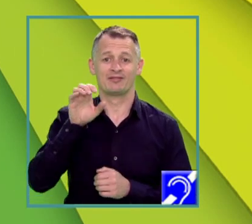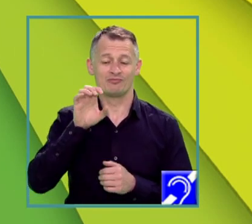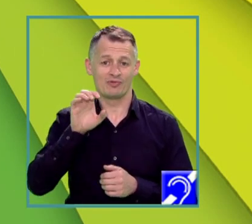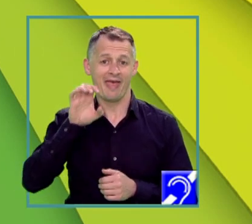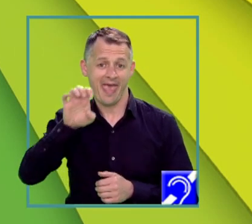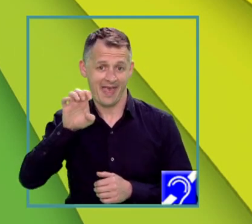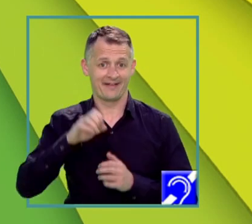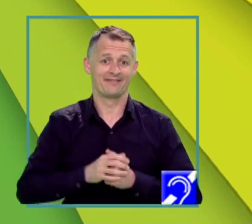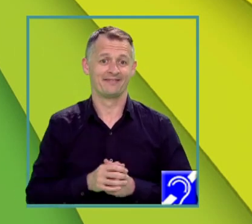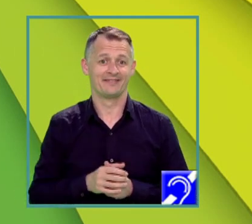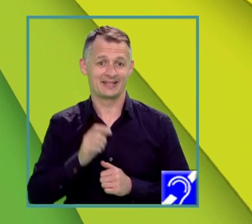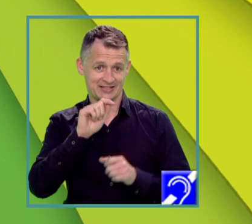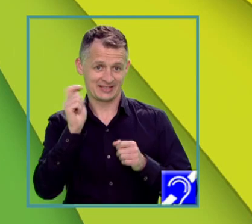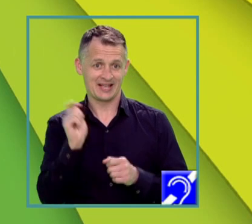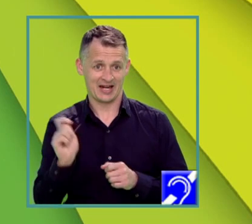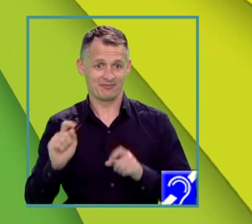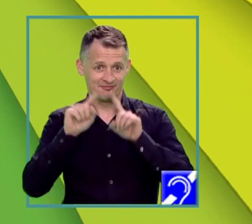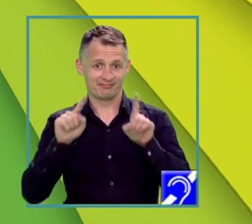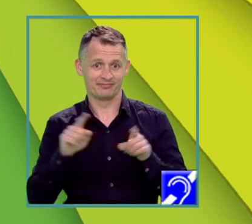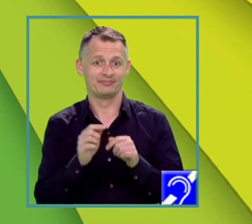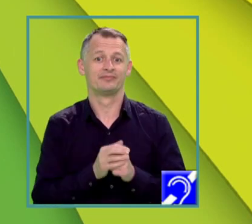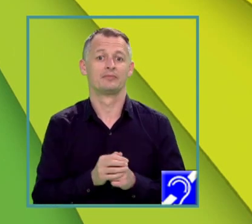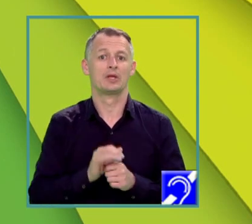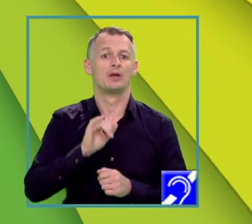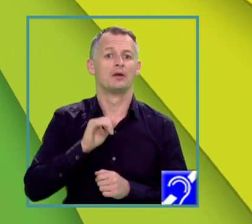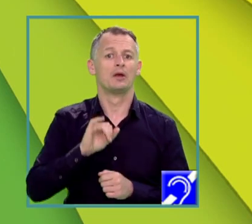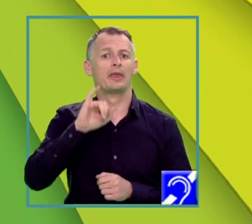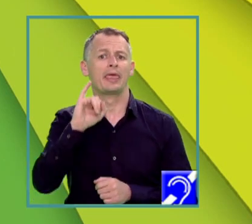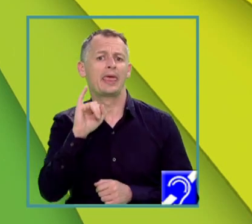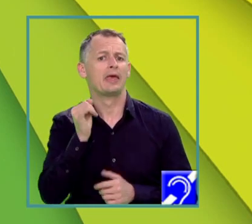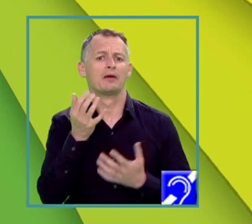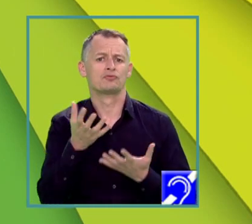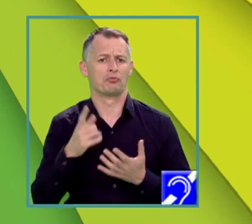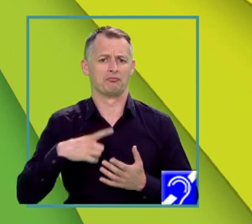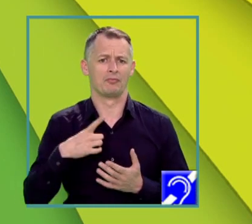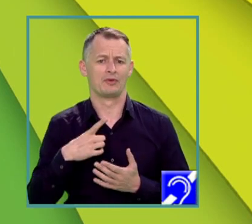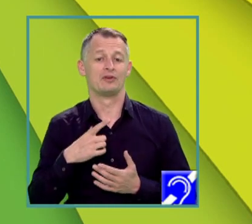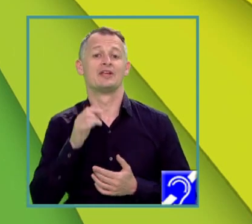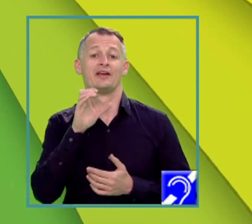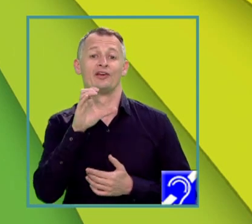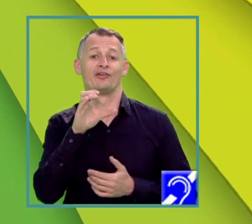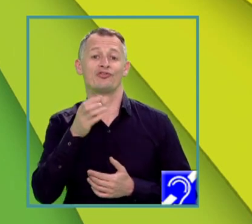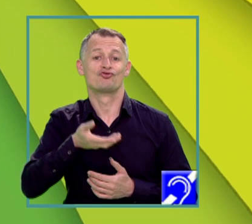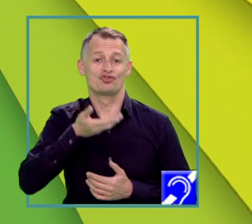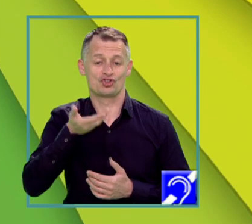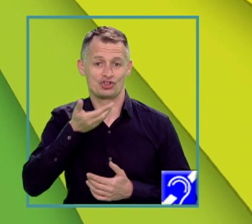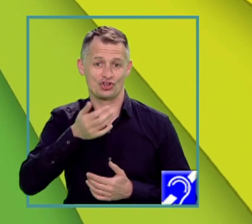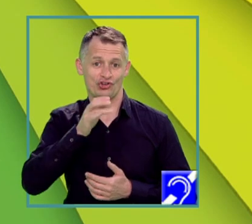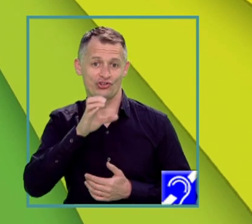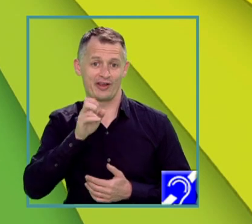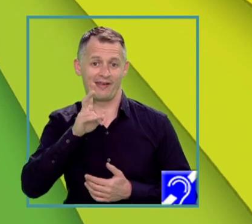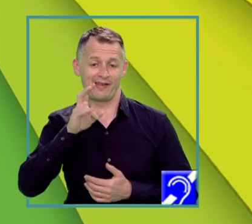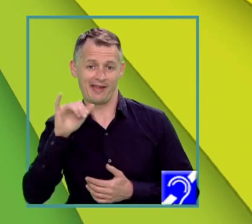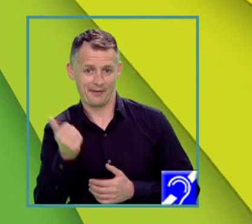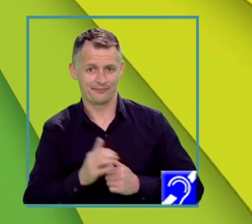e mergem în centrul Europei și identificăm Cehia banok iar climă